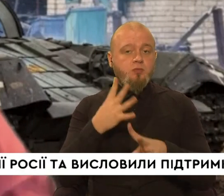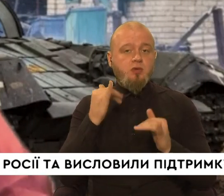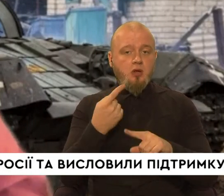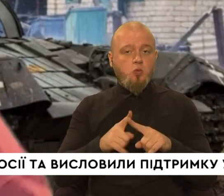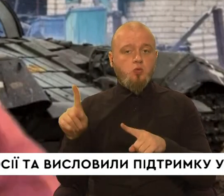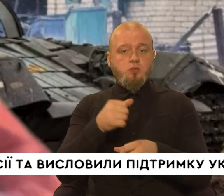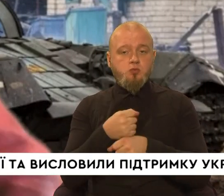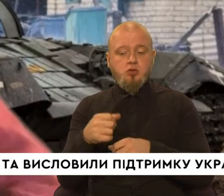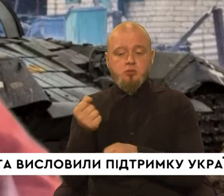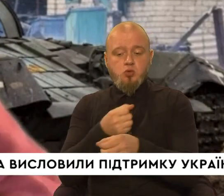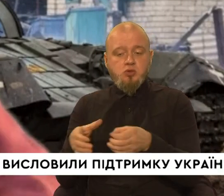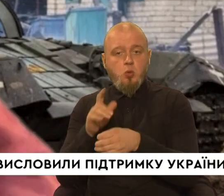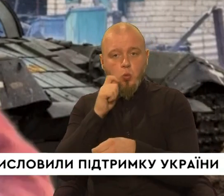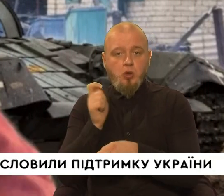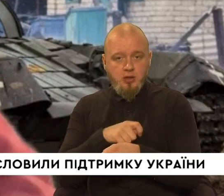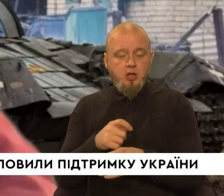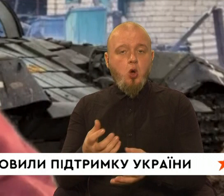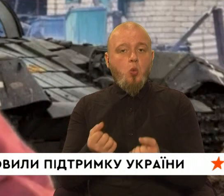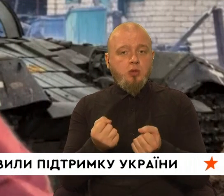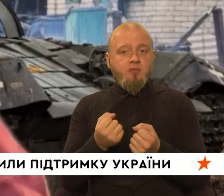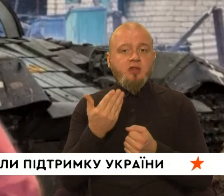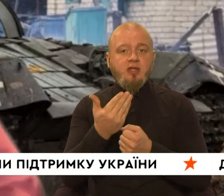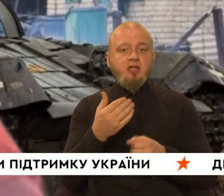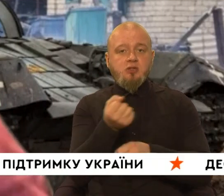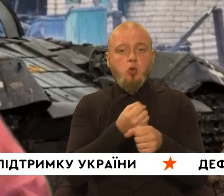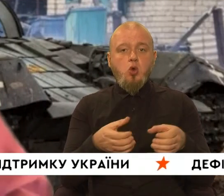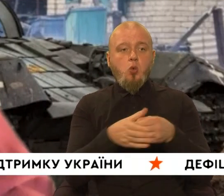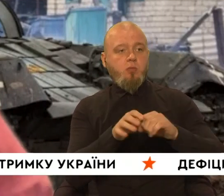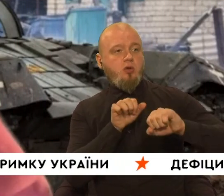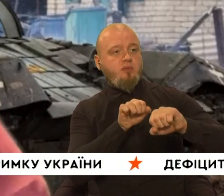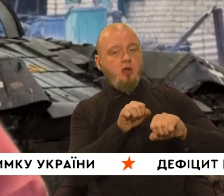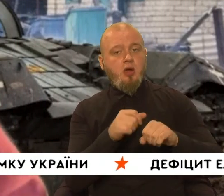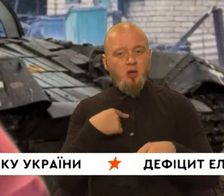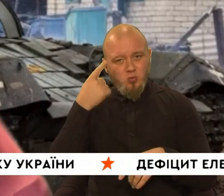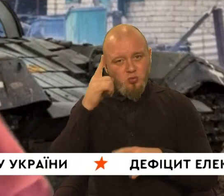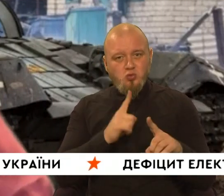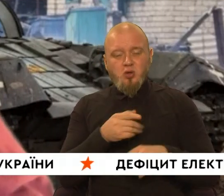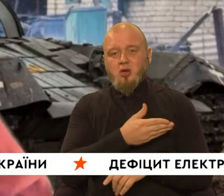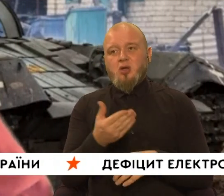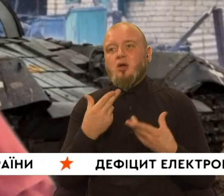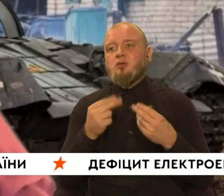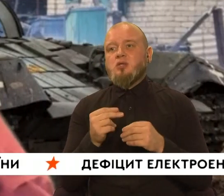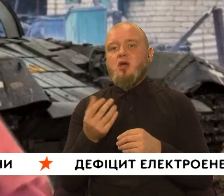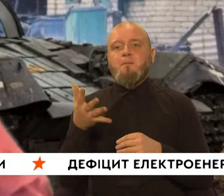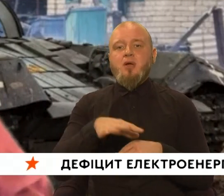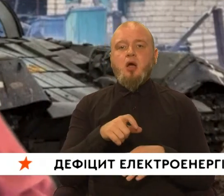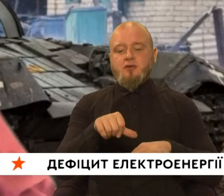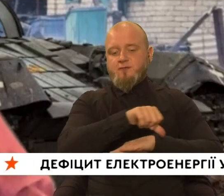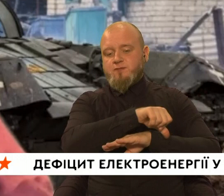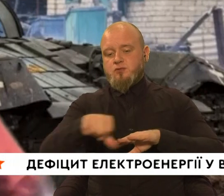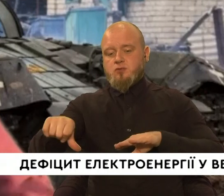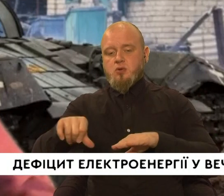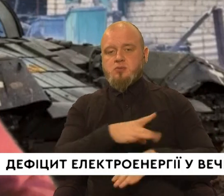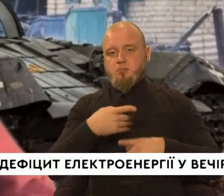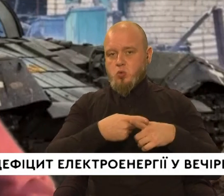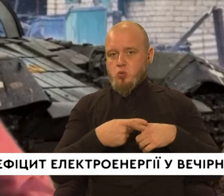щоб змушувати Збройні сили України утримувати їхні збройні угруповання. Я думаю, що їх десь 5 вздовж кордону з Білоруссю,